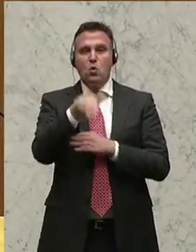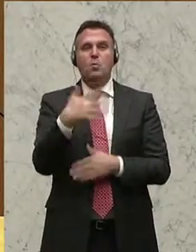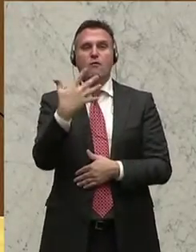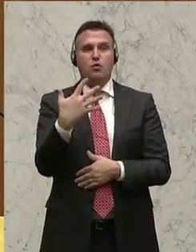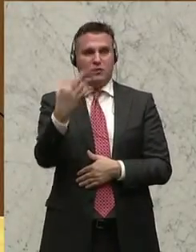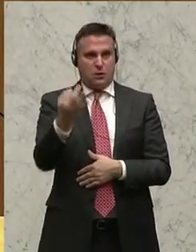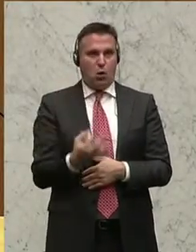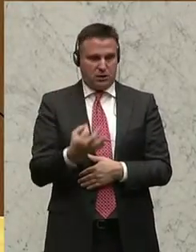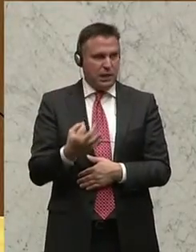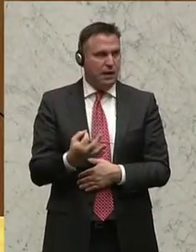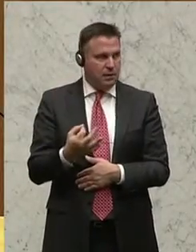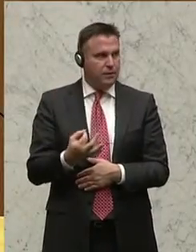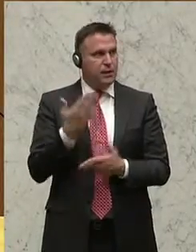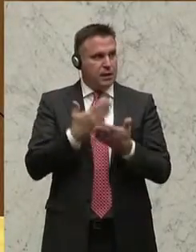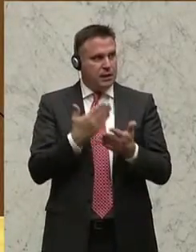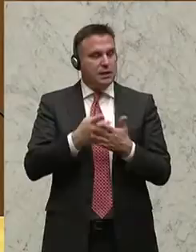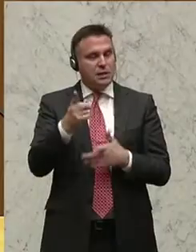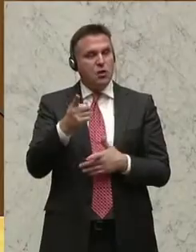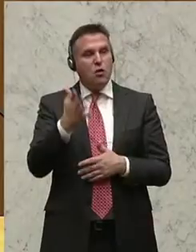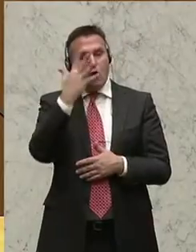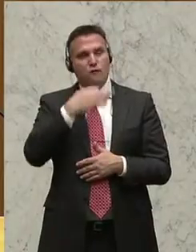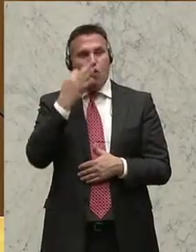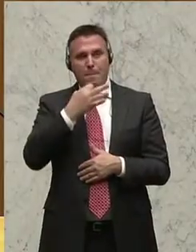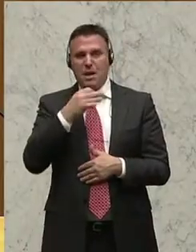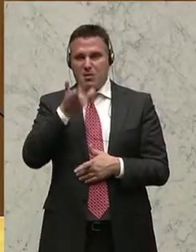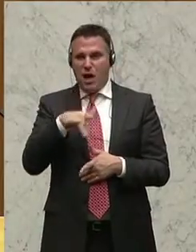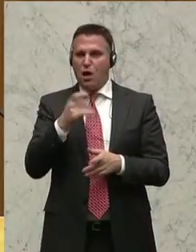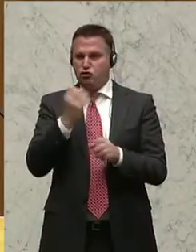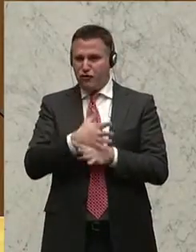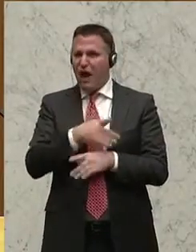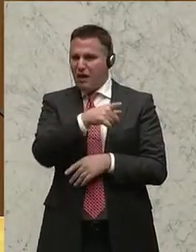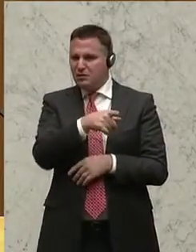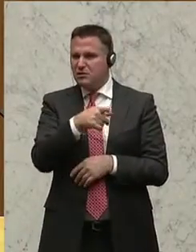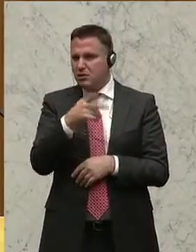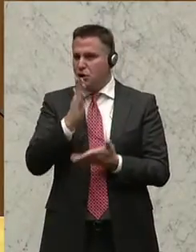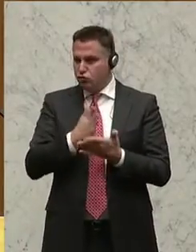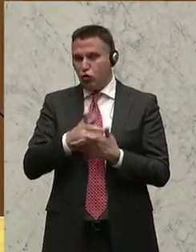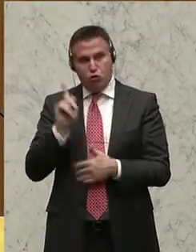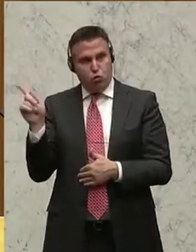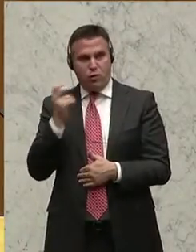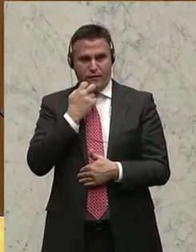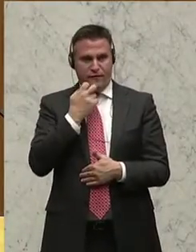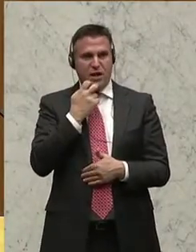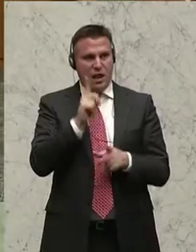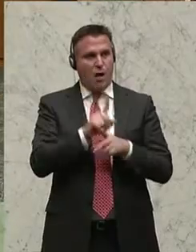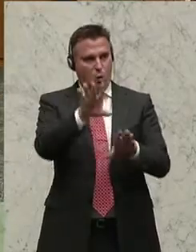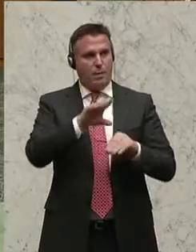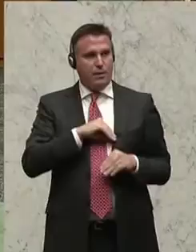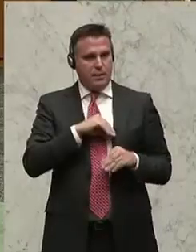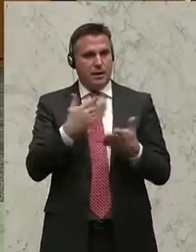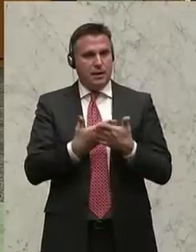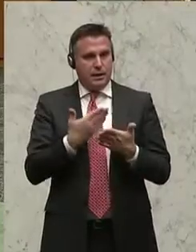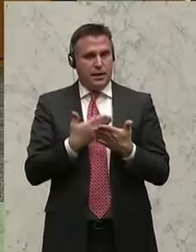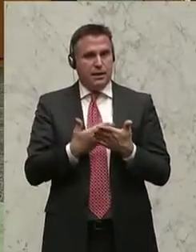50%. Und dieses Vorbild Schweiz, Herr Finanzminister, haben Sie sich ja eigentlich auch vorgenommen, denn wäre es nach